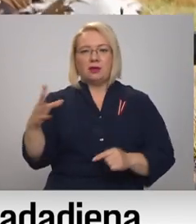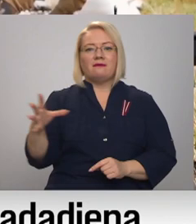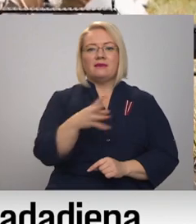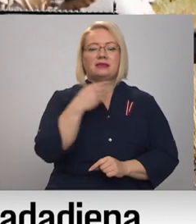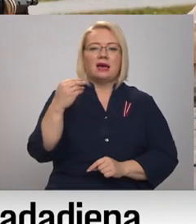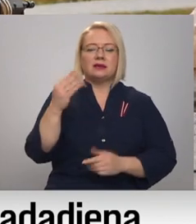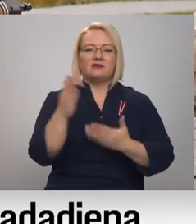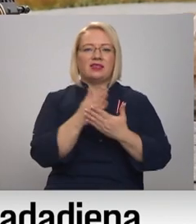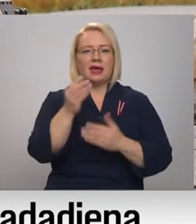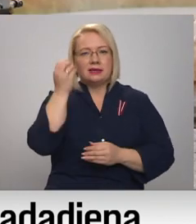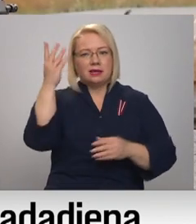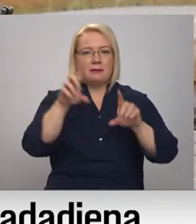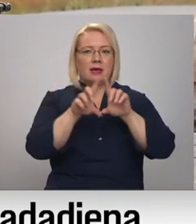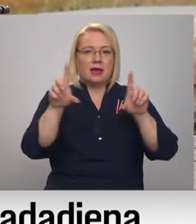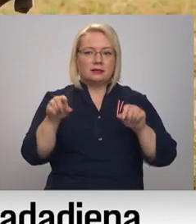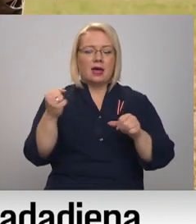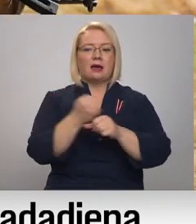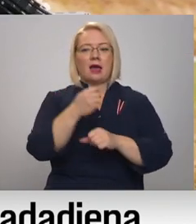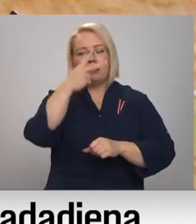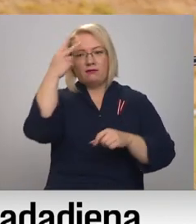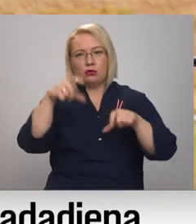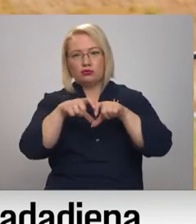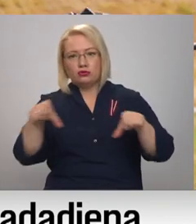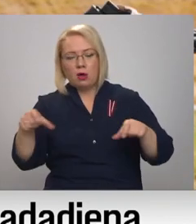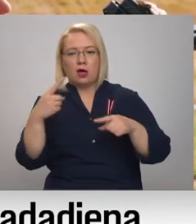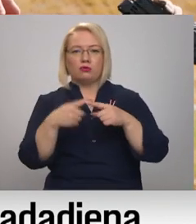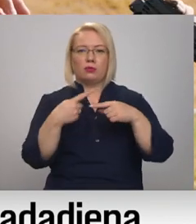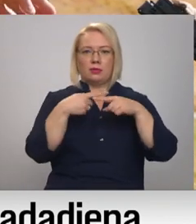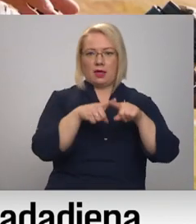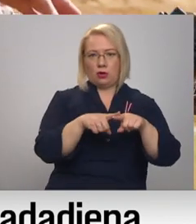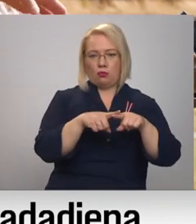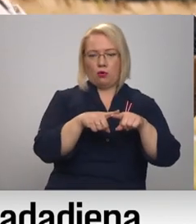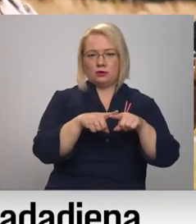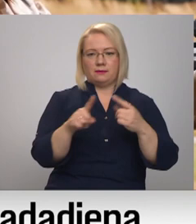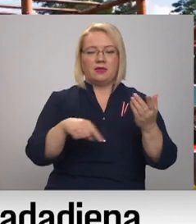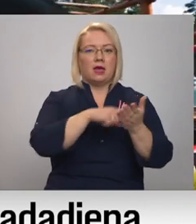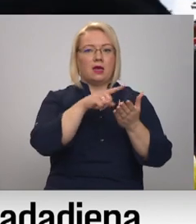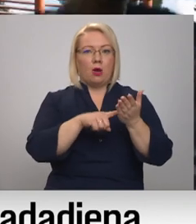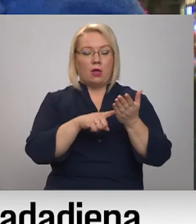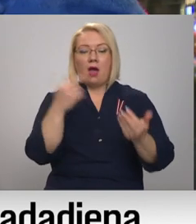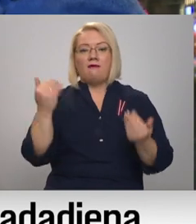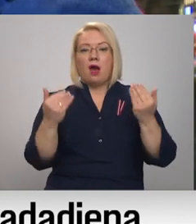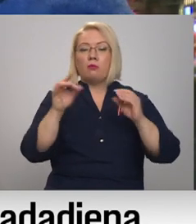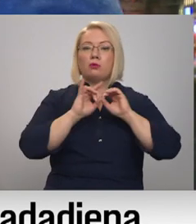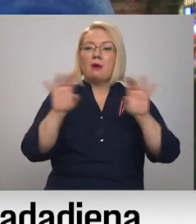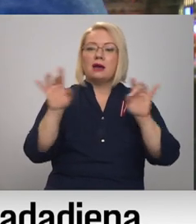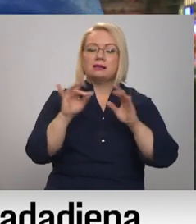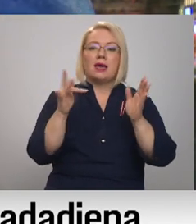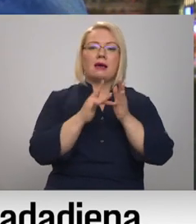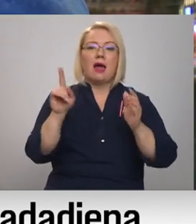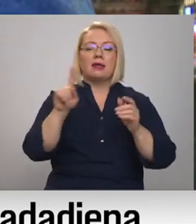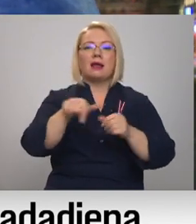izglītības iestādēs, tātad gan vidusskolās, gan tehnikumos. Varbūt pastāstiet, kādi ir tie